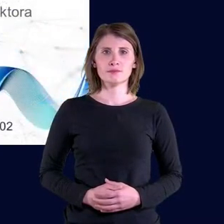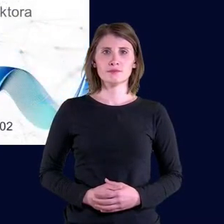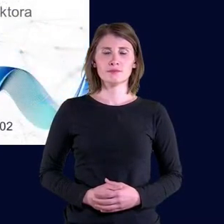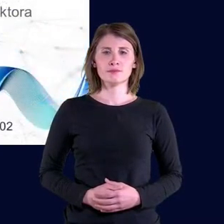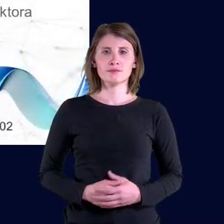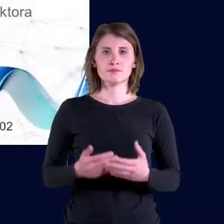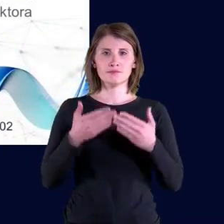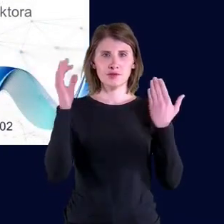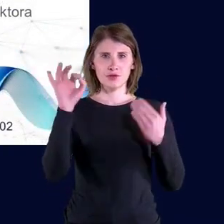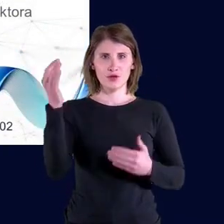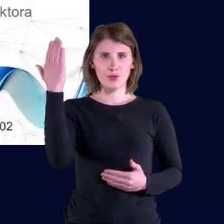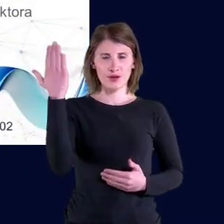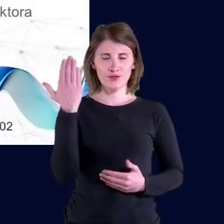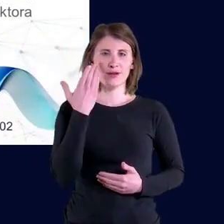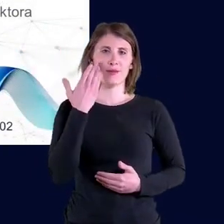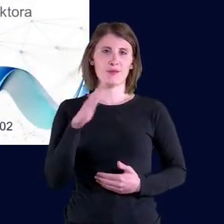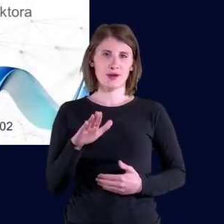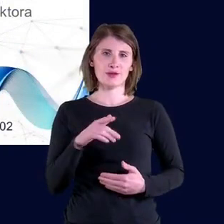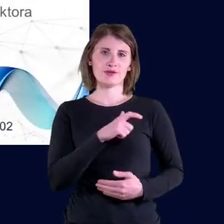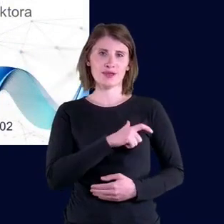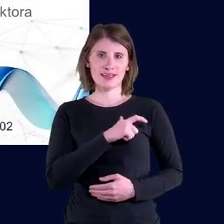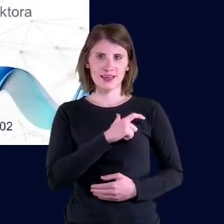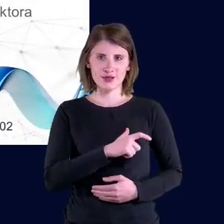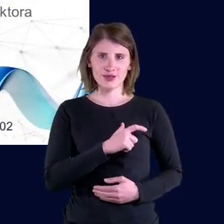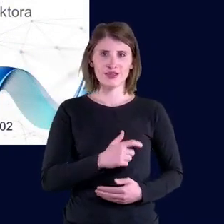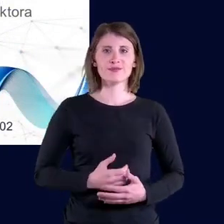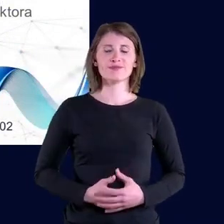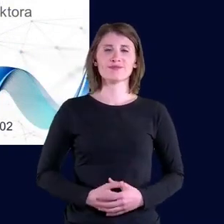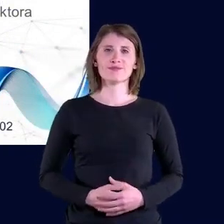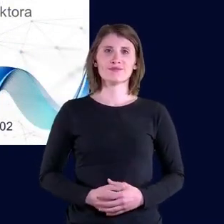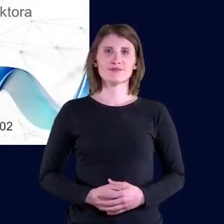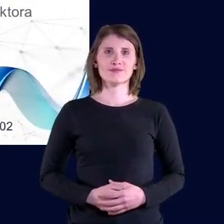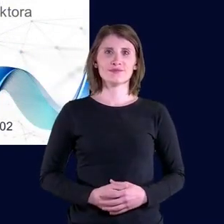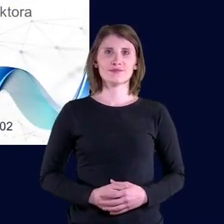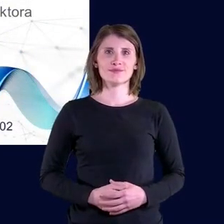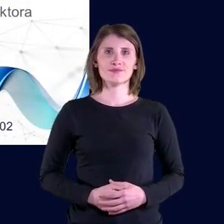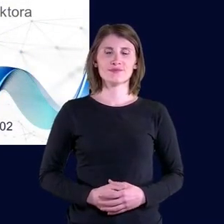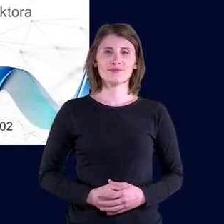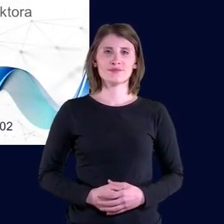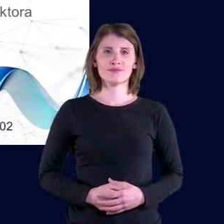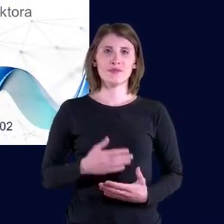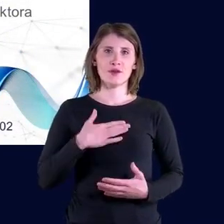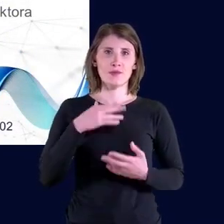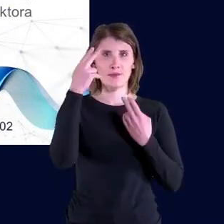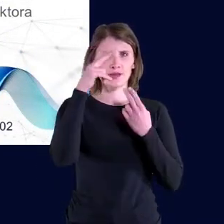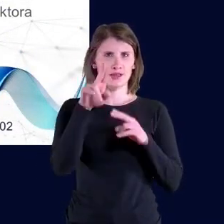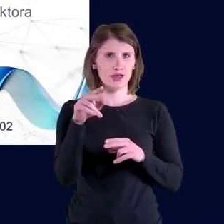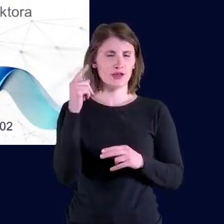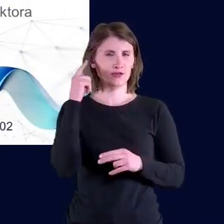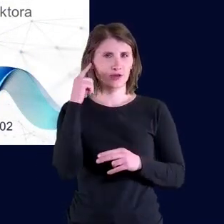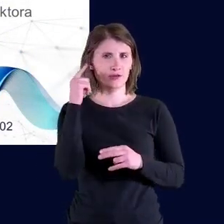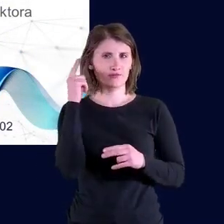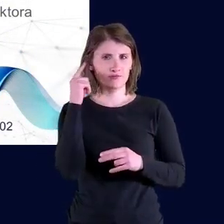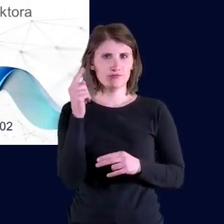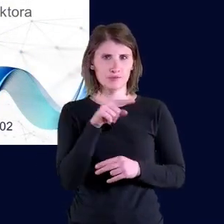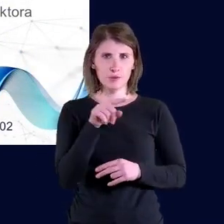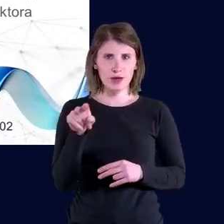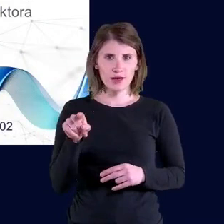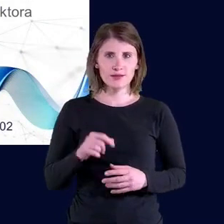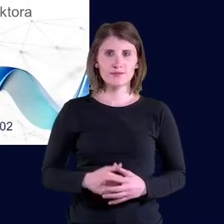Cześć dzień dobry Witam państwa bardzo serdecznie No mam nadzieję że mnie słychać